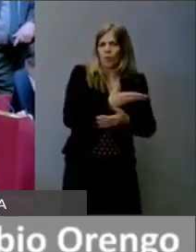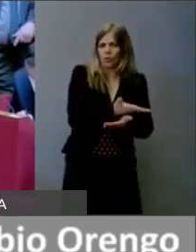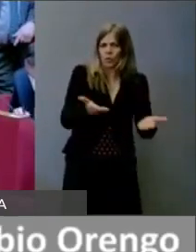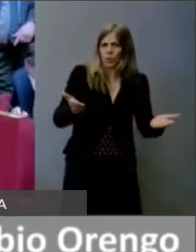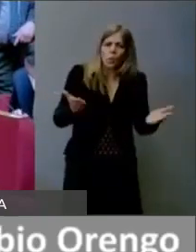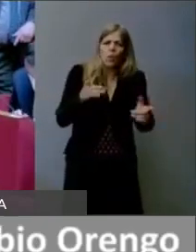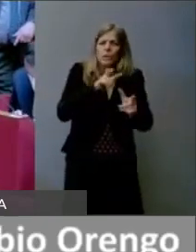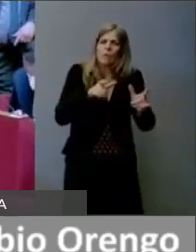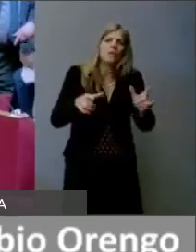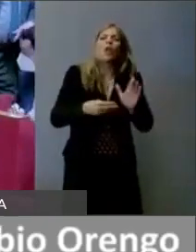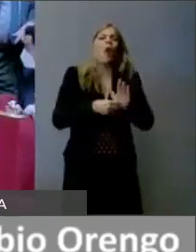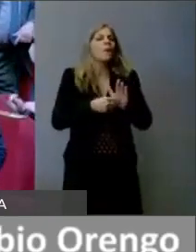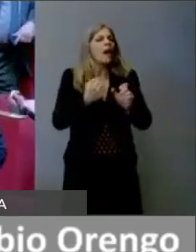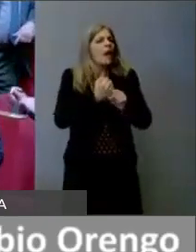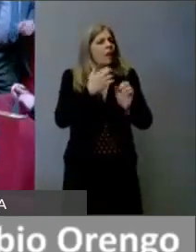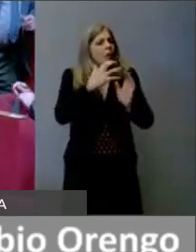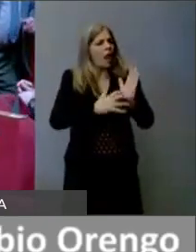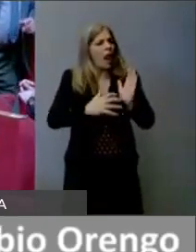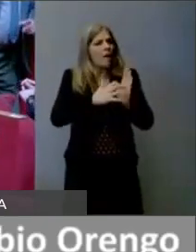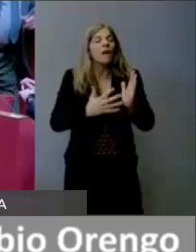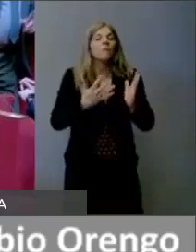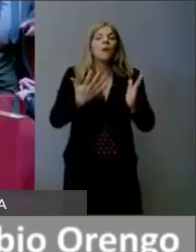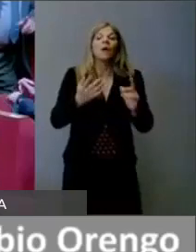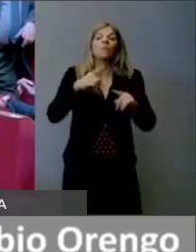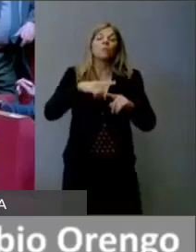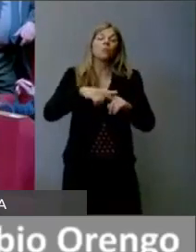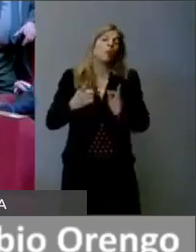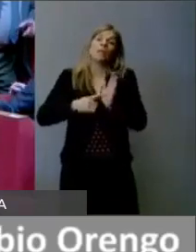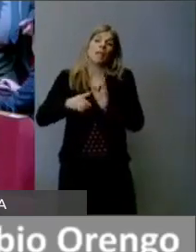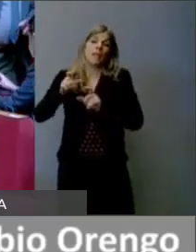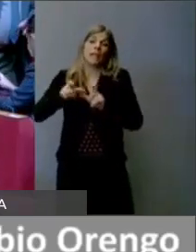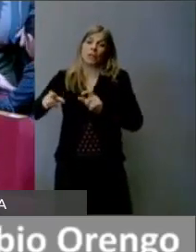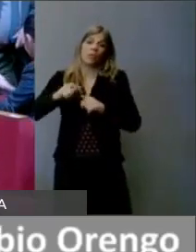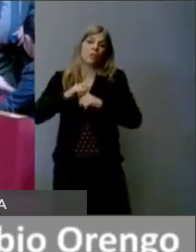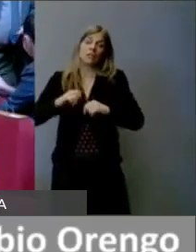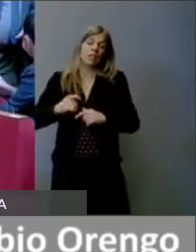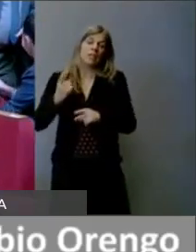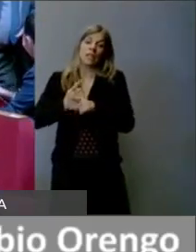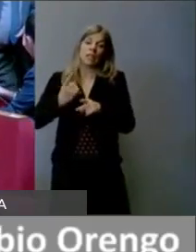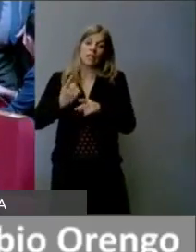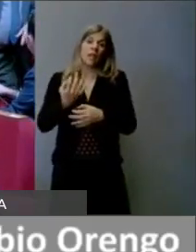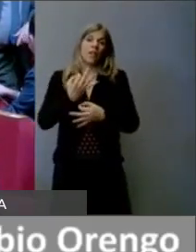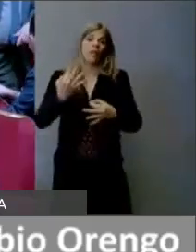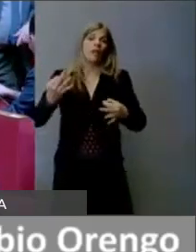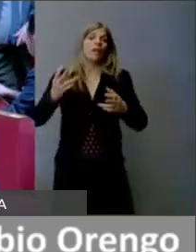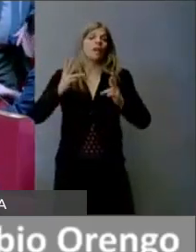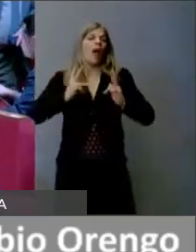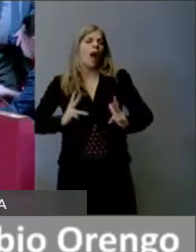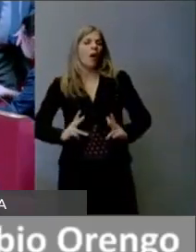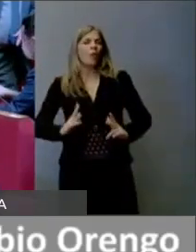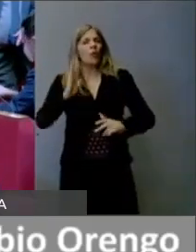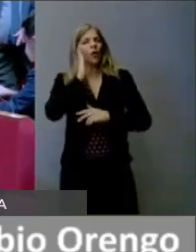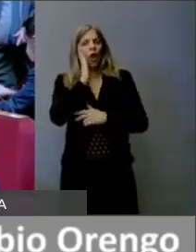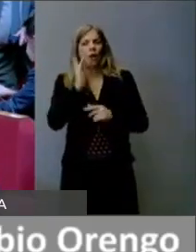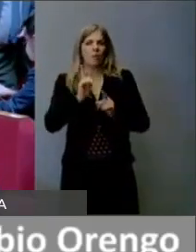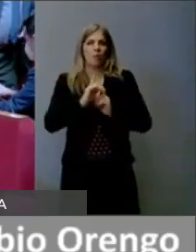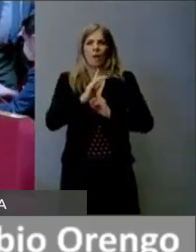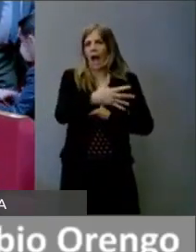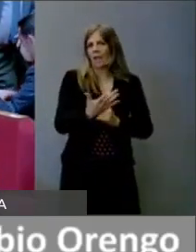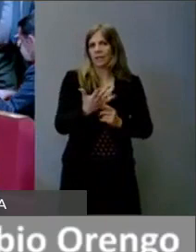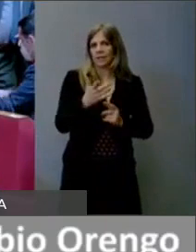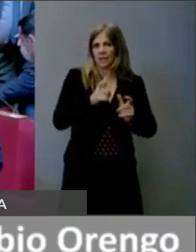cave, ma la possibilità, come diceva lei, degli stessi cittadini di poter dormire come diritto di ogni cittadino genovese,